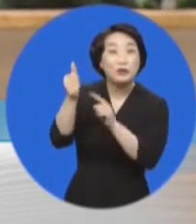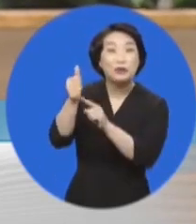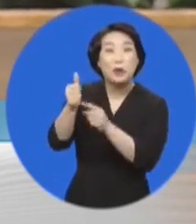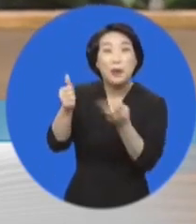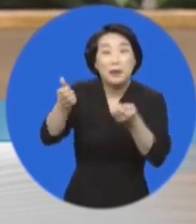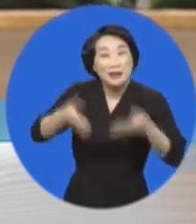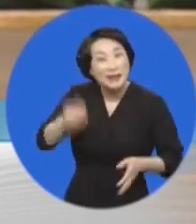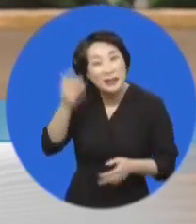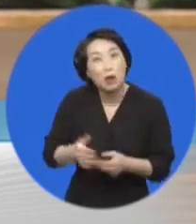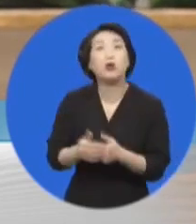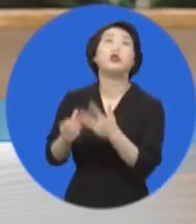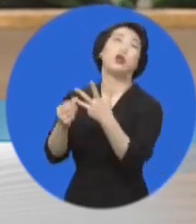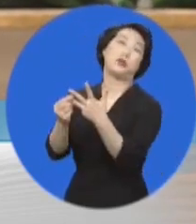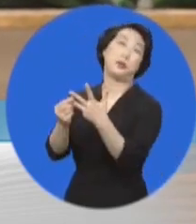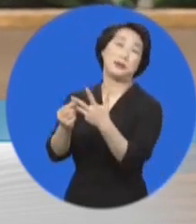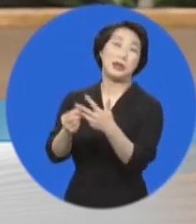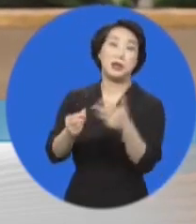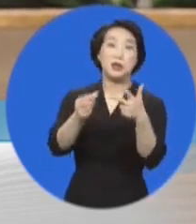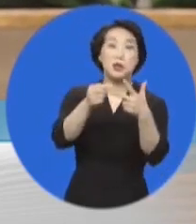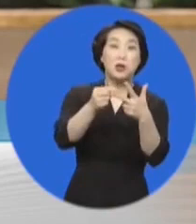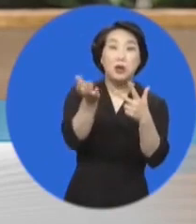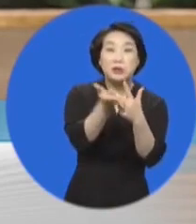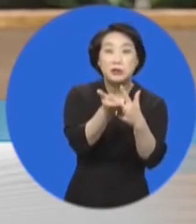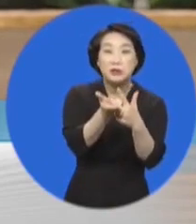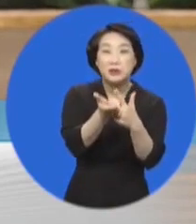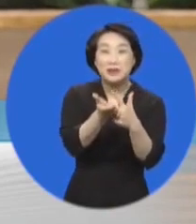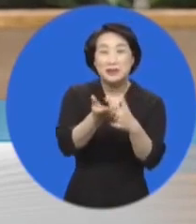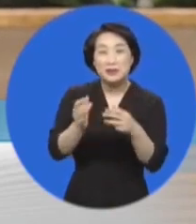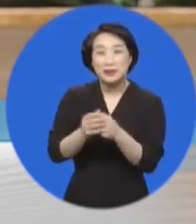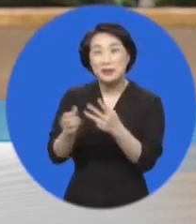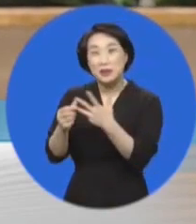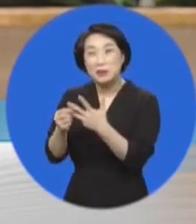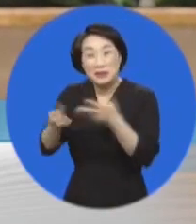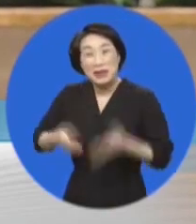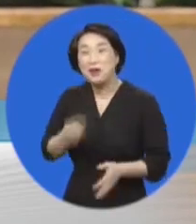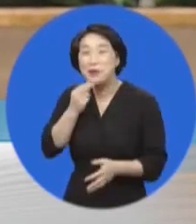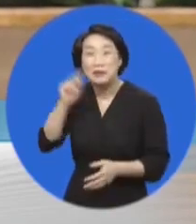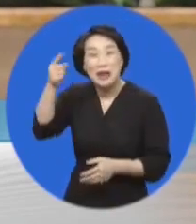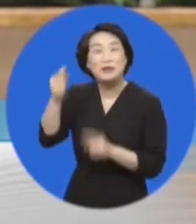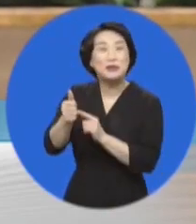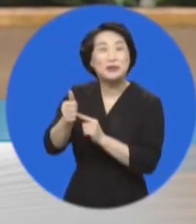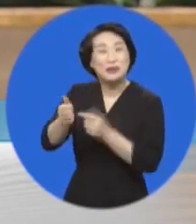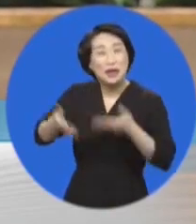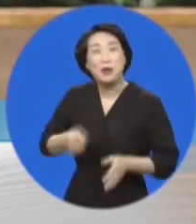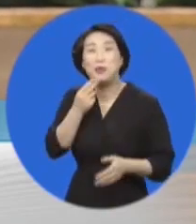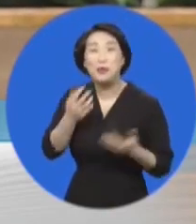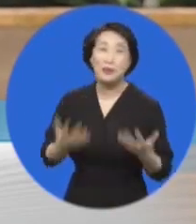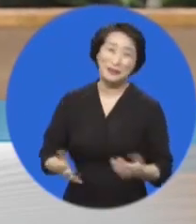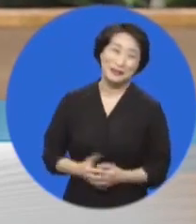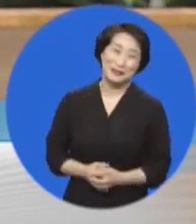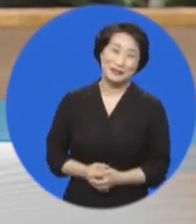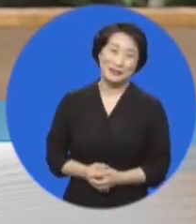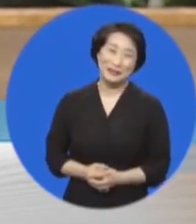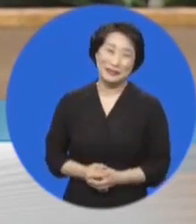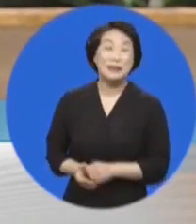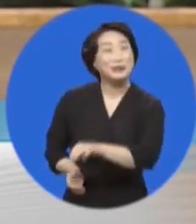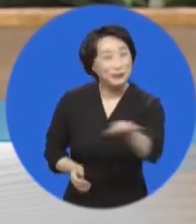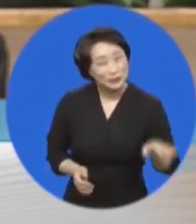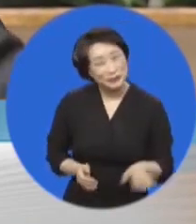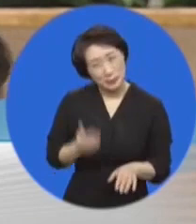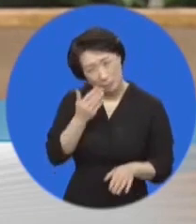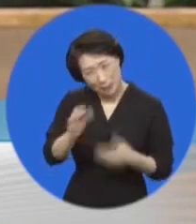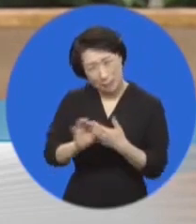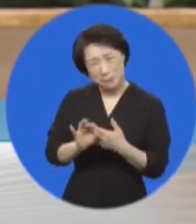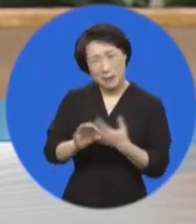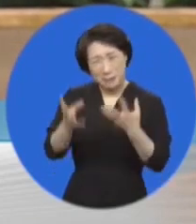8번째요. 만약 7번만 낳고 8번 안 낳았으면 다윗의 역사가 있었을까요? 그래서 여러분들은